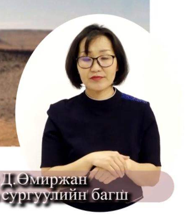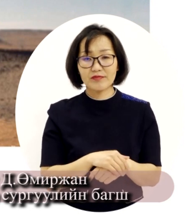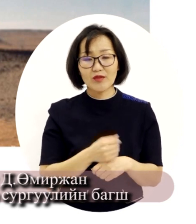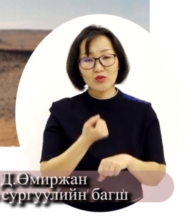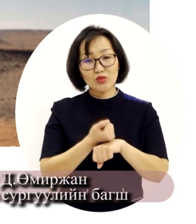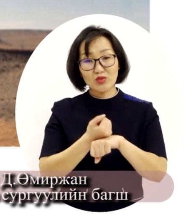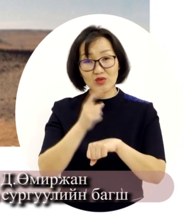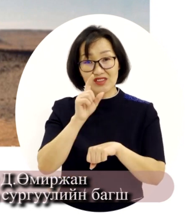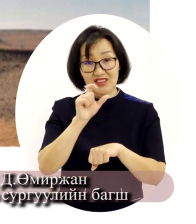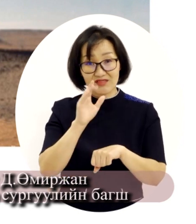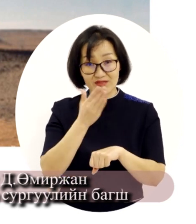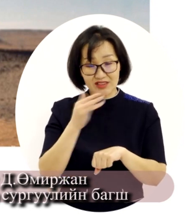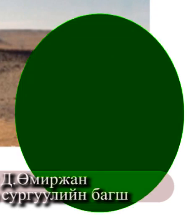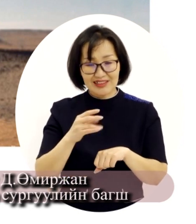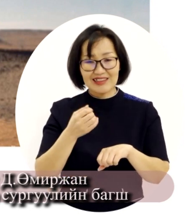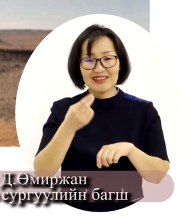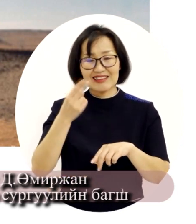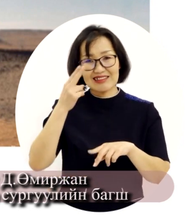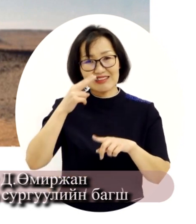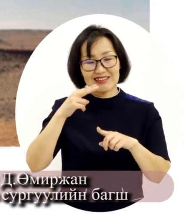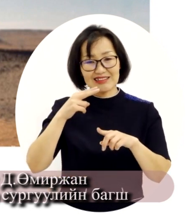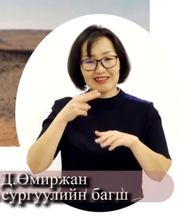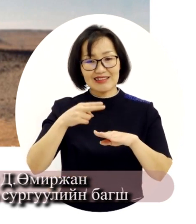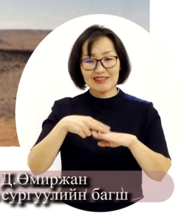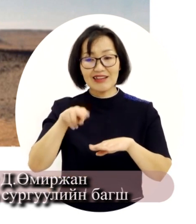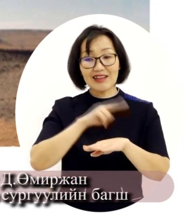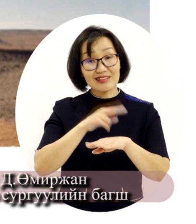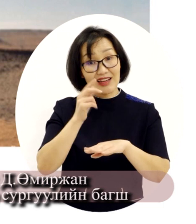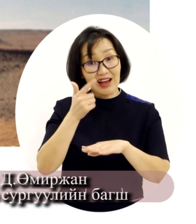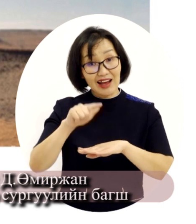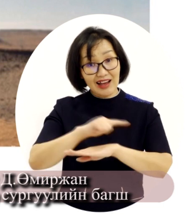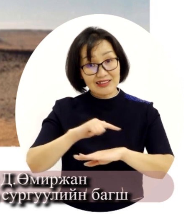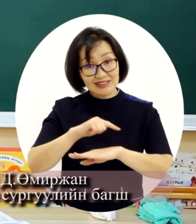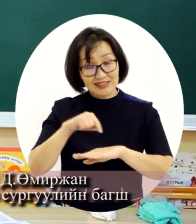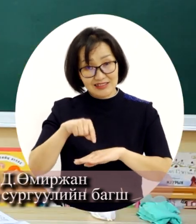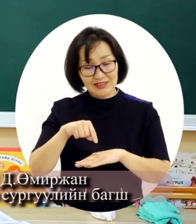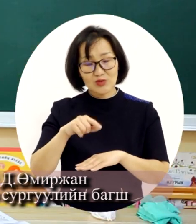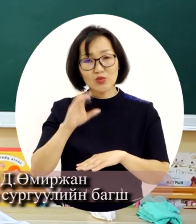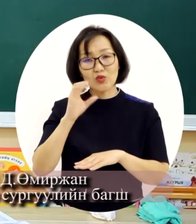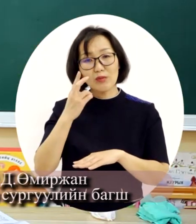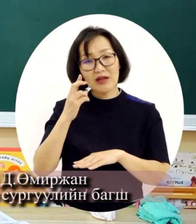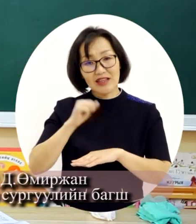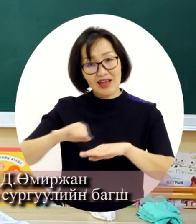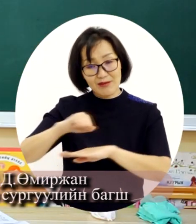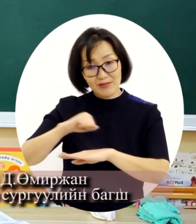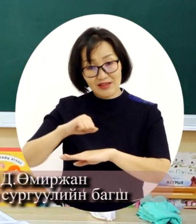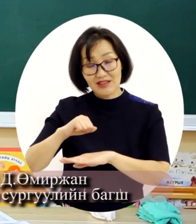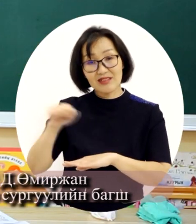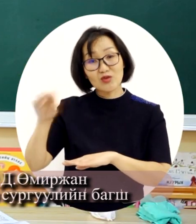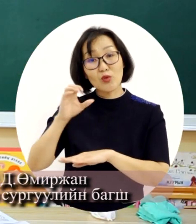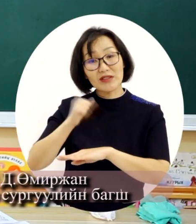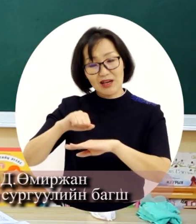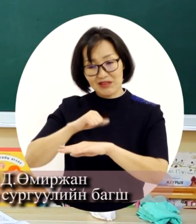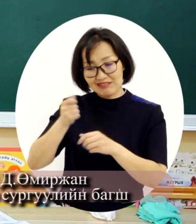Келесі ақпарат тас дәуіріндегі. Бұл Сукуатар аймағында Мүңг хан